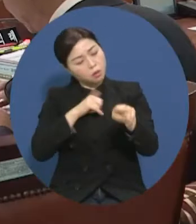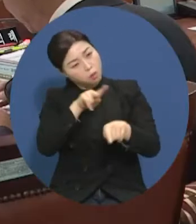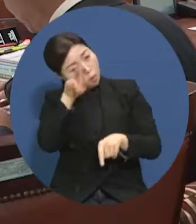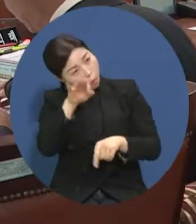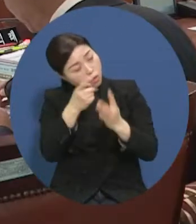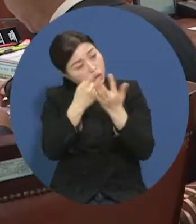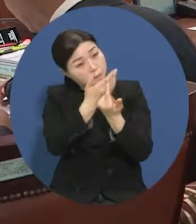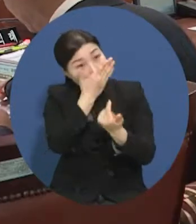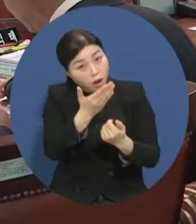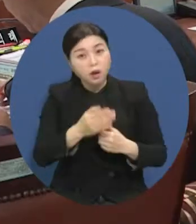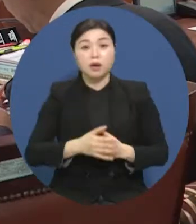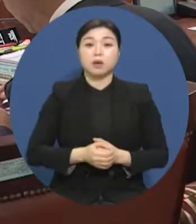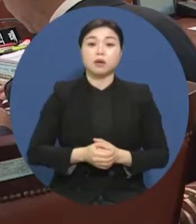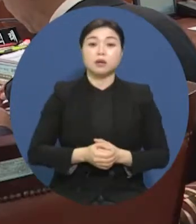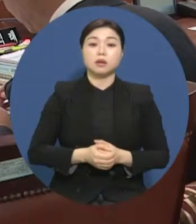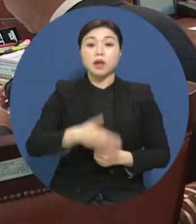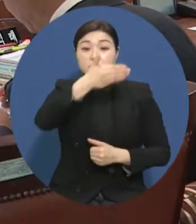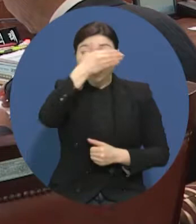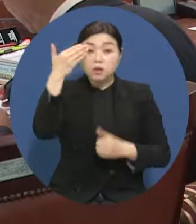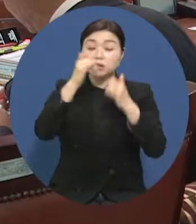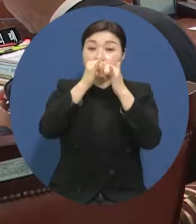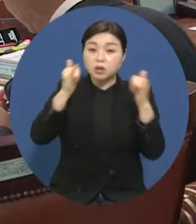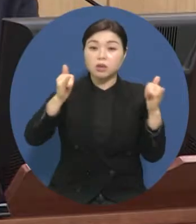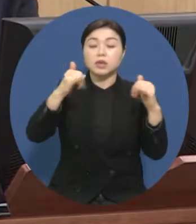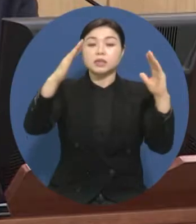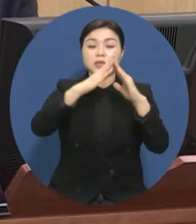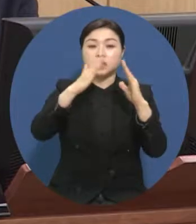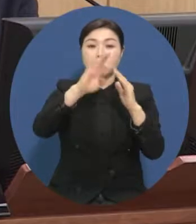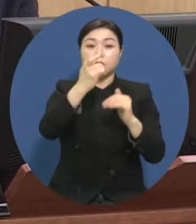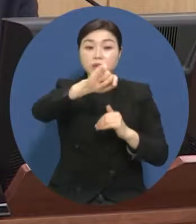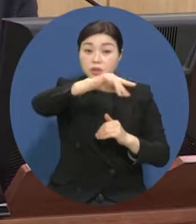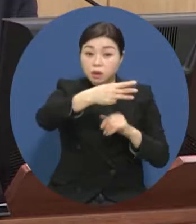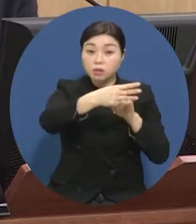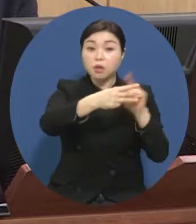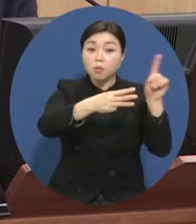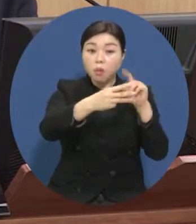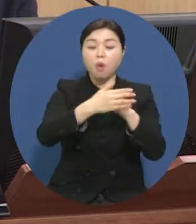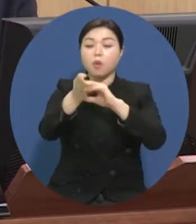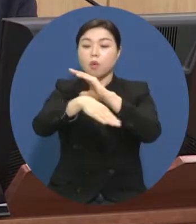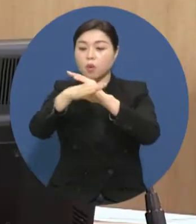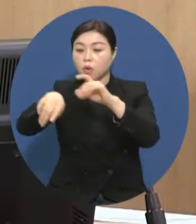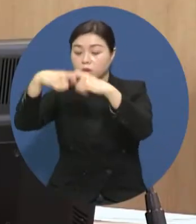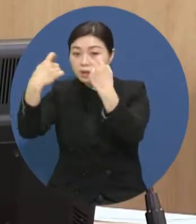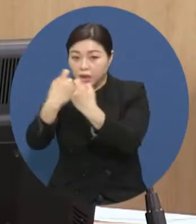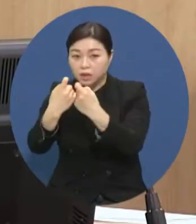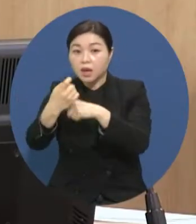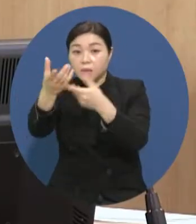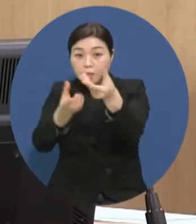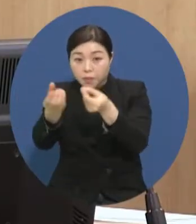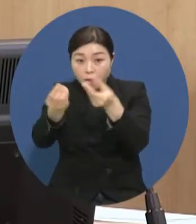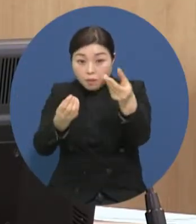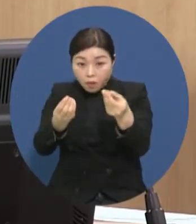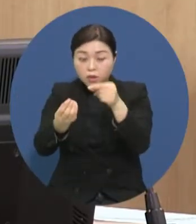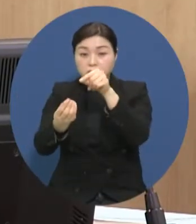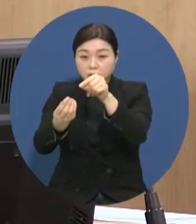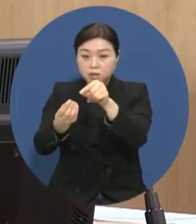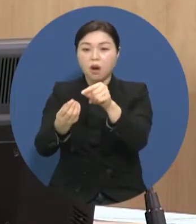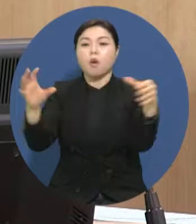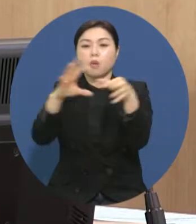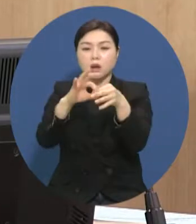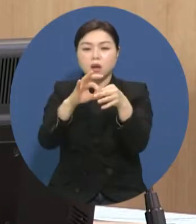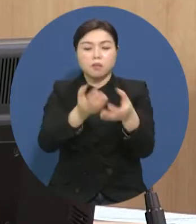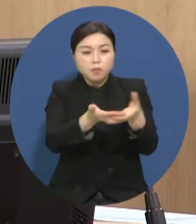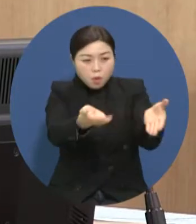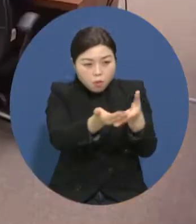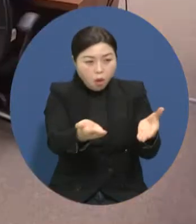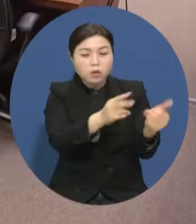알까요? 청년주거포털은 청년계층이 거주할 수 있는 다양한 공공 및 민간 임대주택 공급 정보를 통합 제공하기